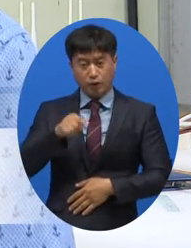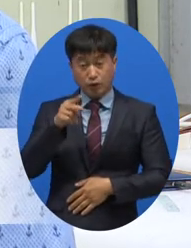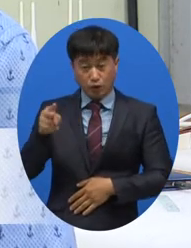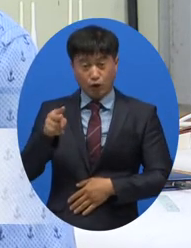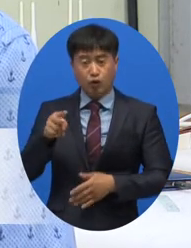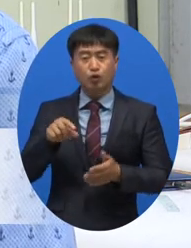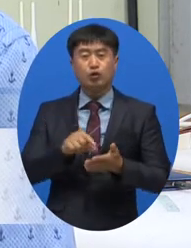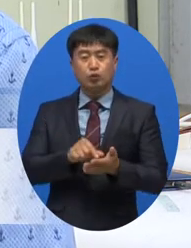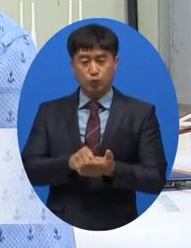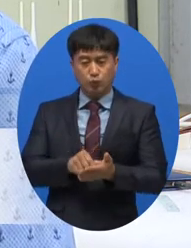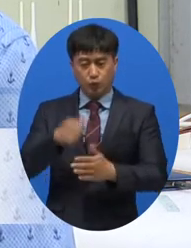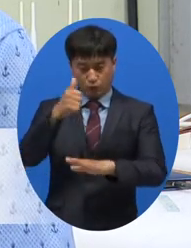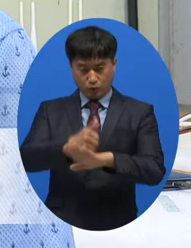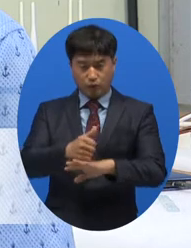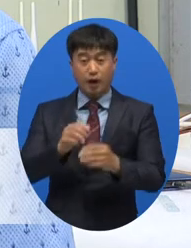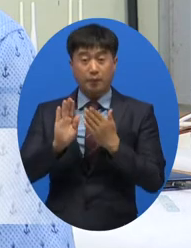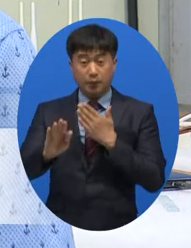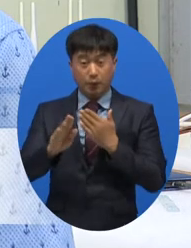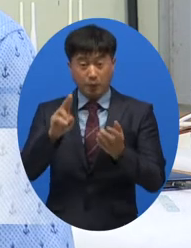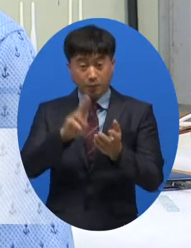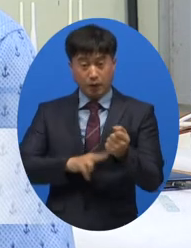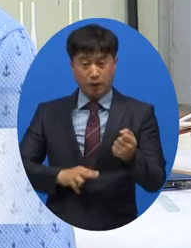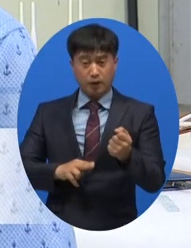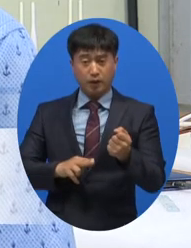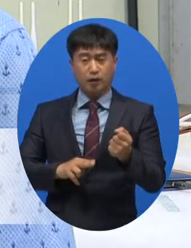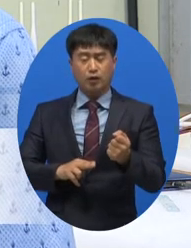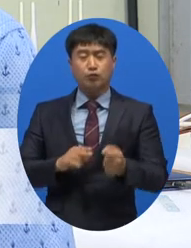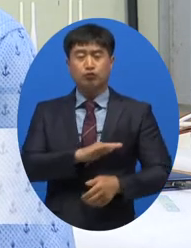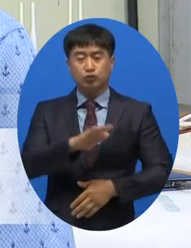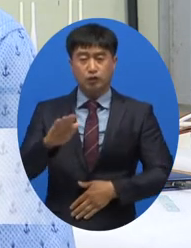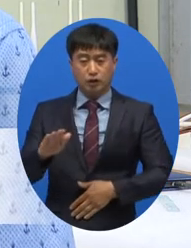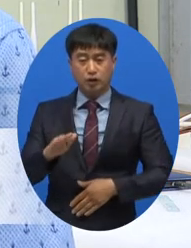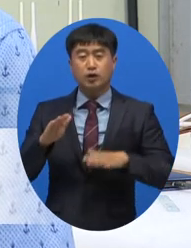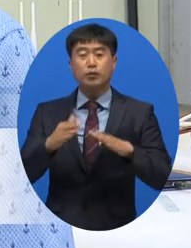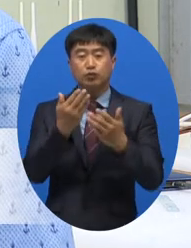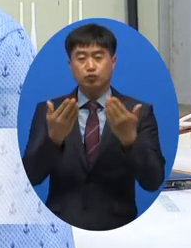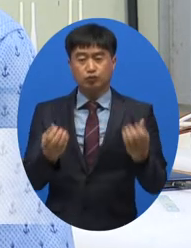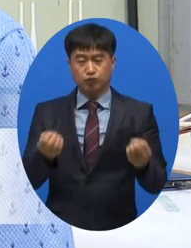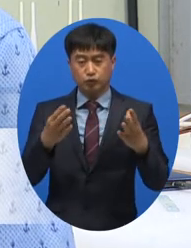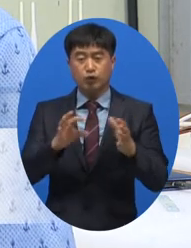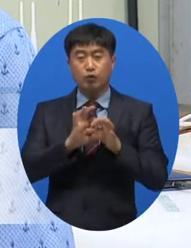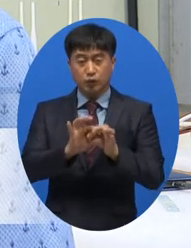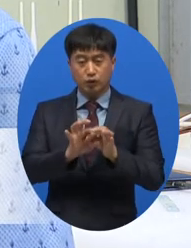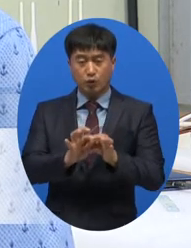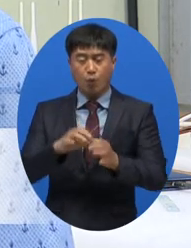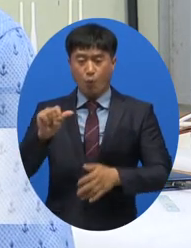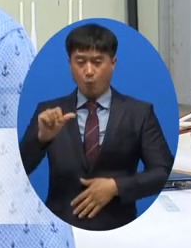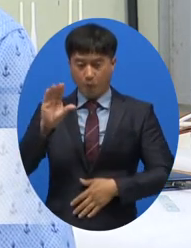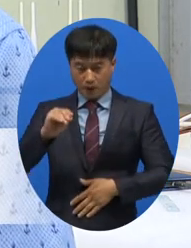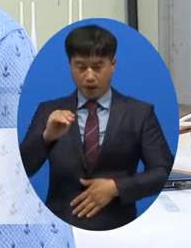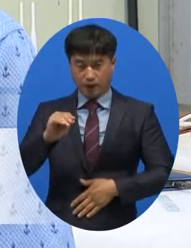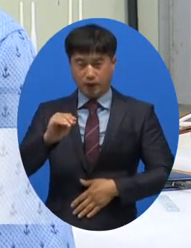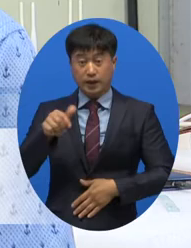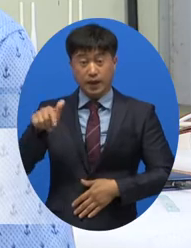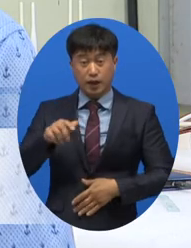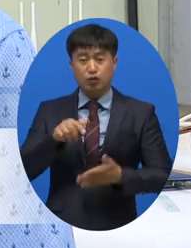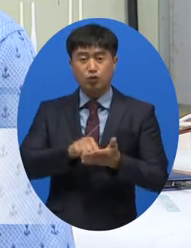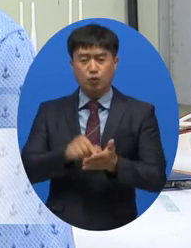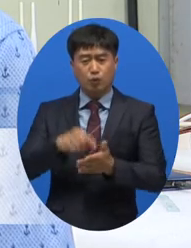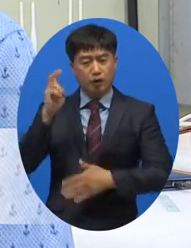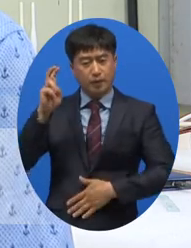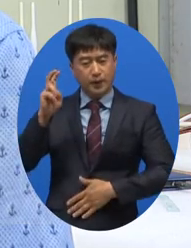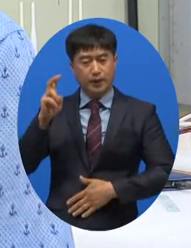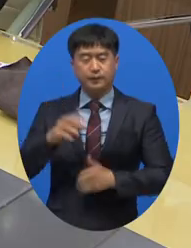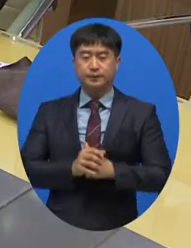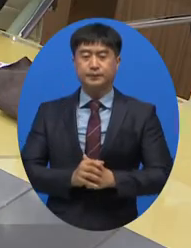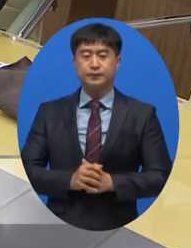이번에 그 성과를 얻었거든요. 앞으로 매출도 저희들이 이번 전시회를 통해 갖고 한 5만 개 정도 이렇게